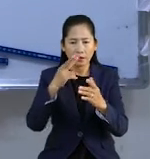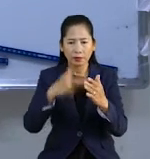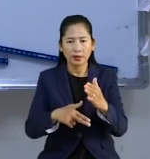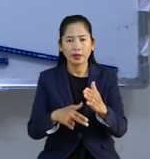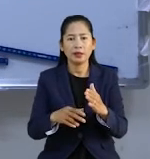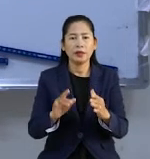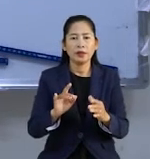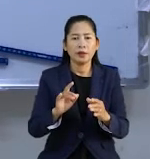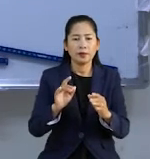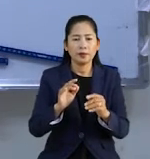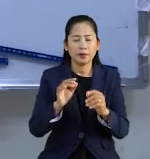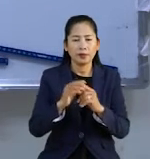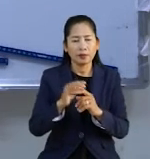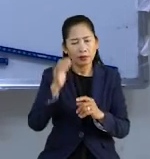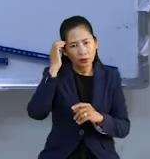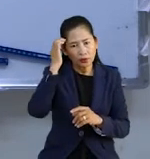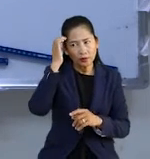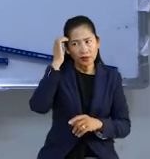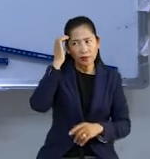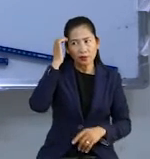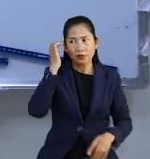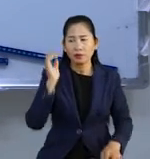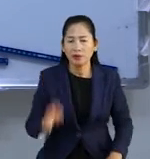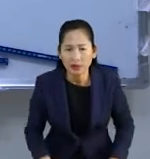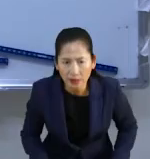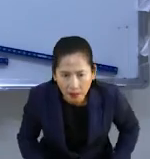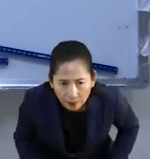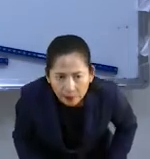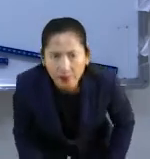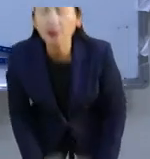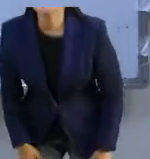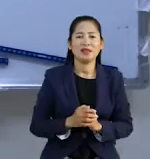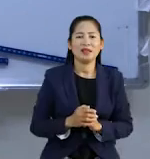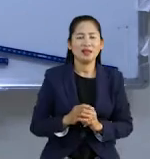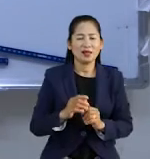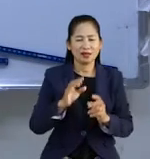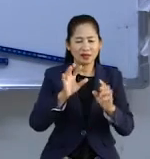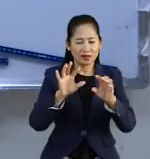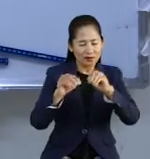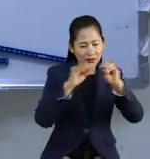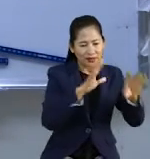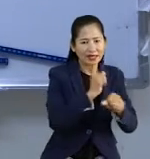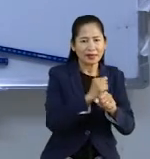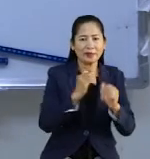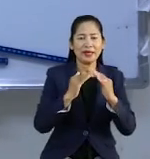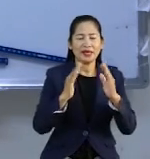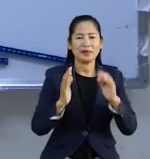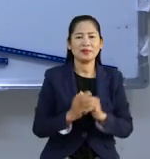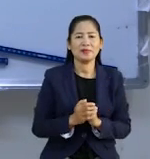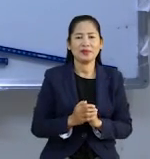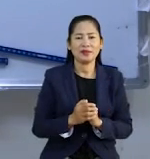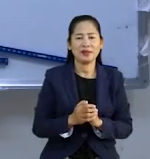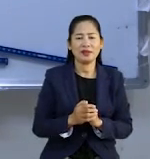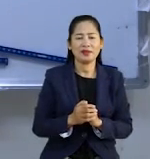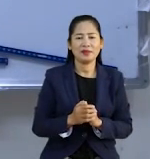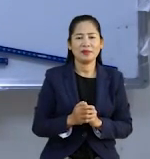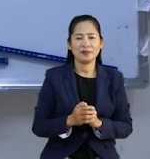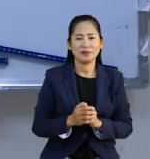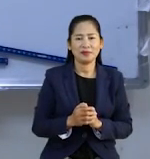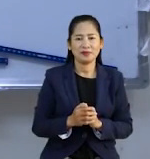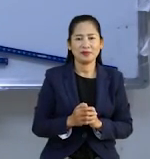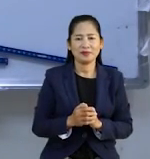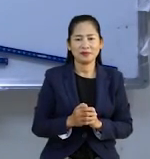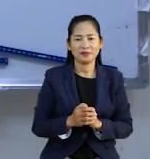คลาดได้มีนปลาสัญญาผัดเลืออาคนรุนแรงติดเต้ตาลูกสัมดอกกิจการเตียนให้ใจนะก้นนะก้นกำนายรวยรวยหาย